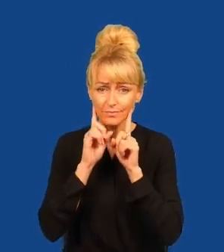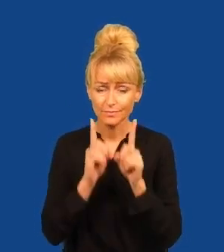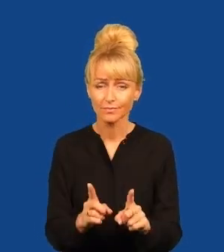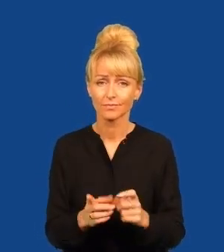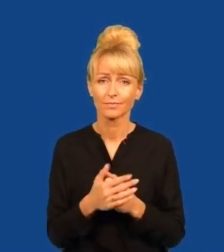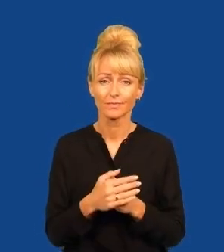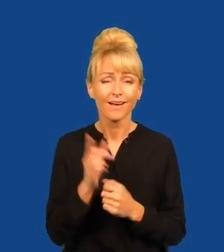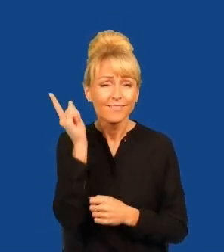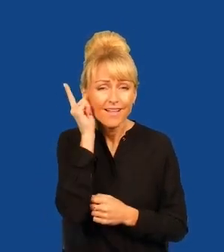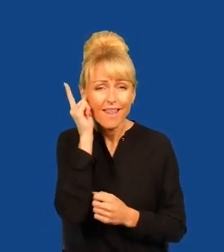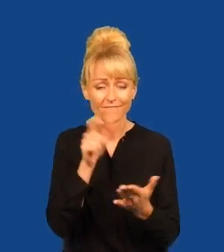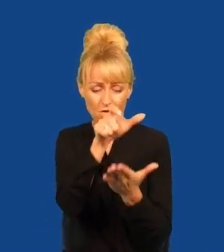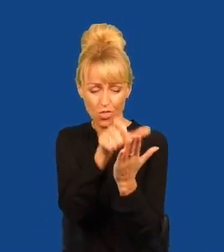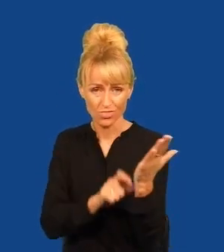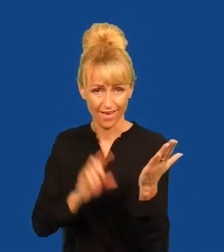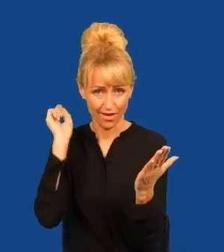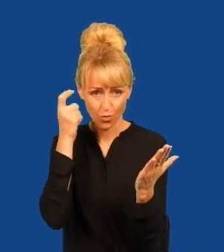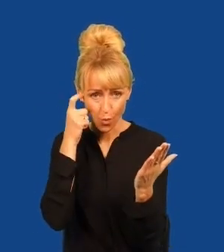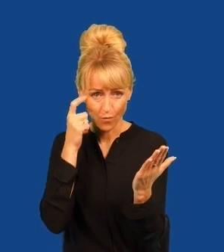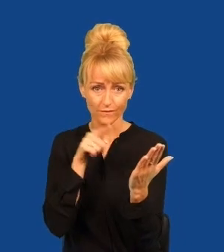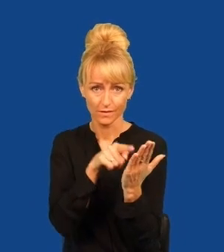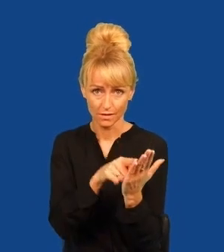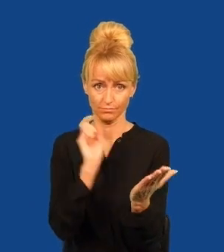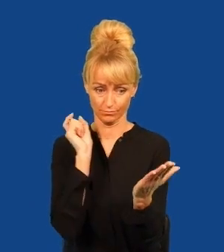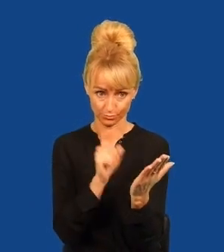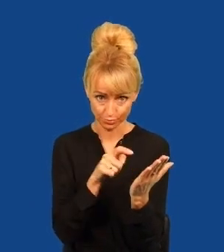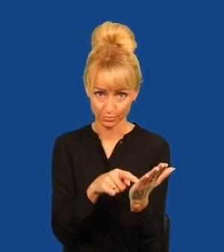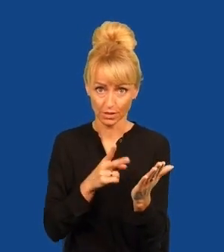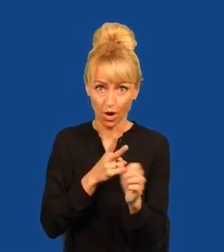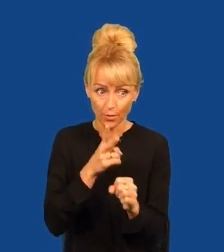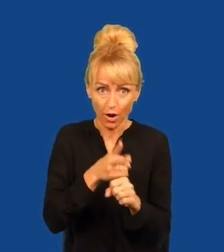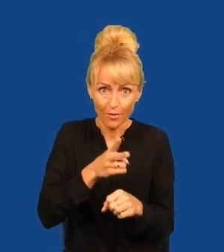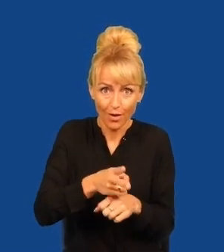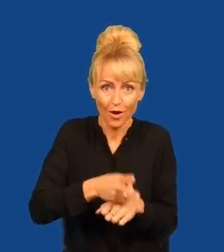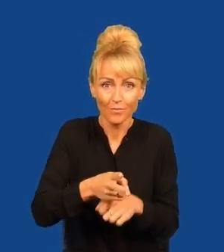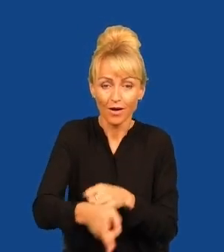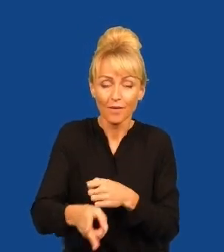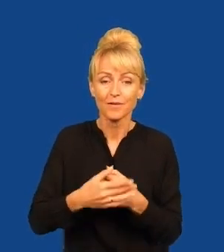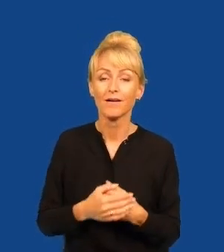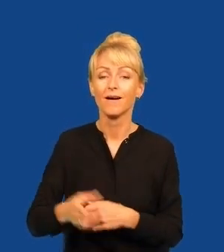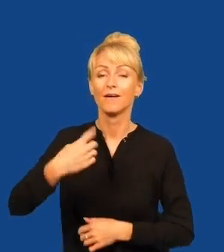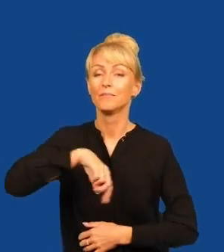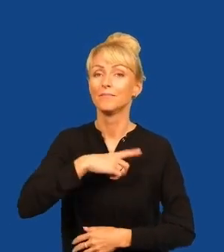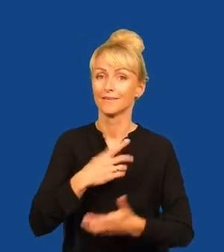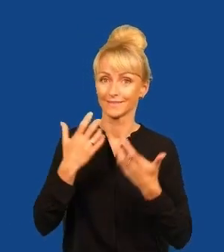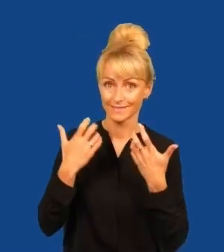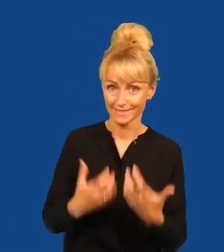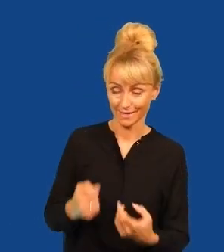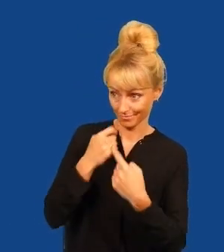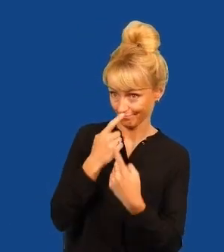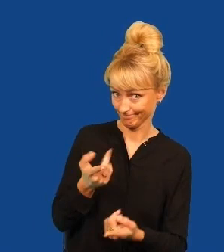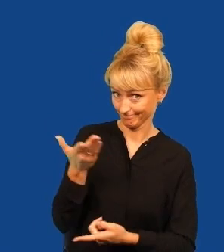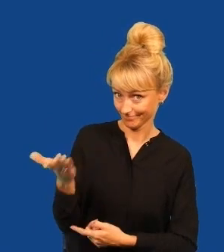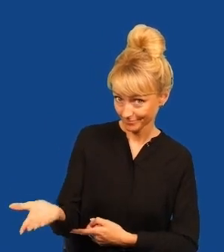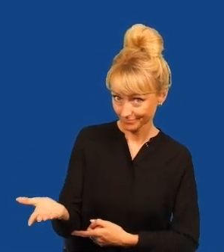skipujemy zazwyczaj, idziemy dalej, dalej, dalej, dalej. Chcemy użytkownika tutaj zapewnić o tym, żeby